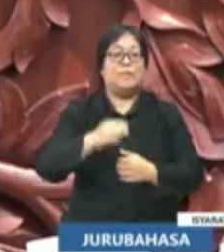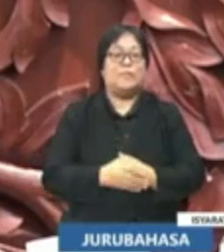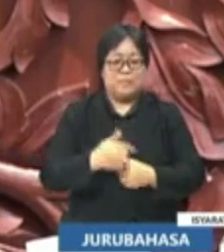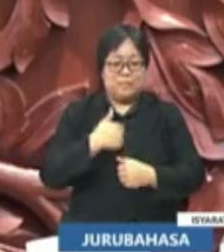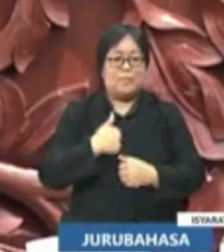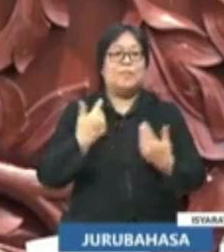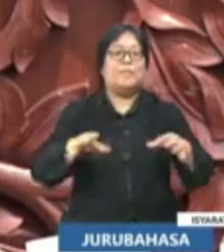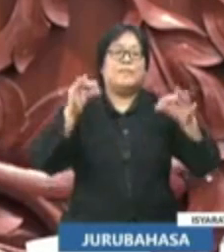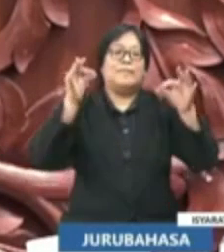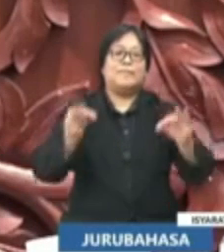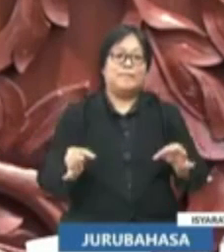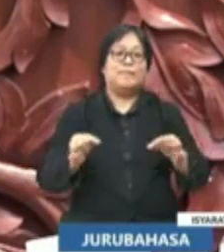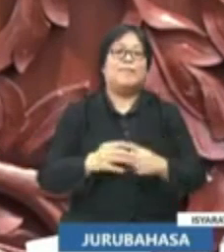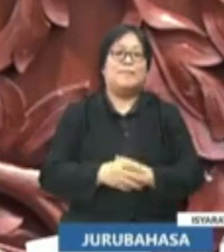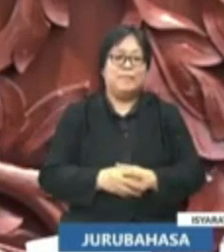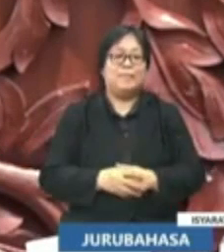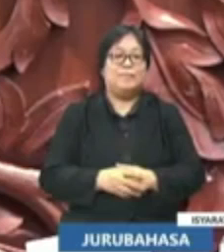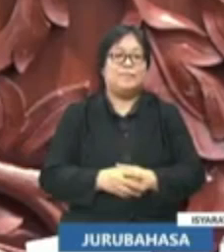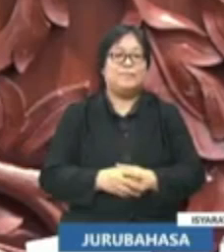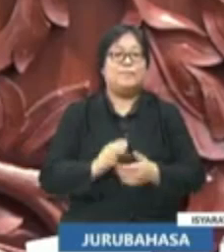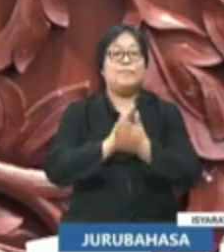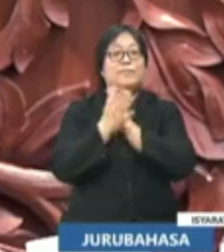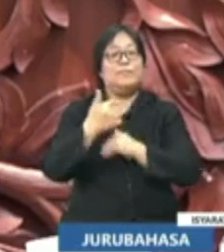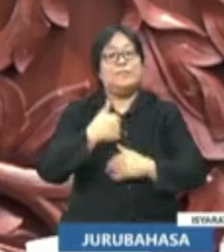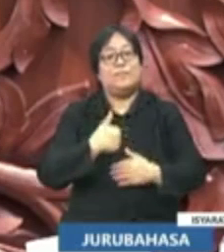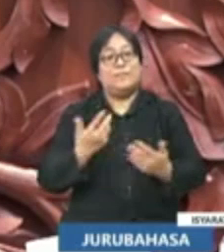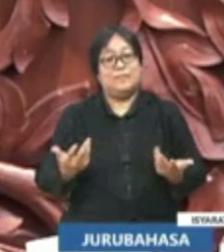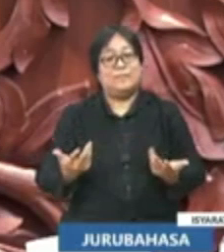saya telah buat keputusan saya, maka saya